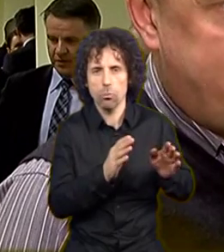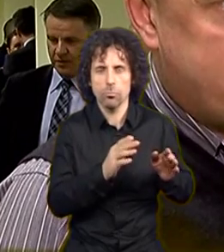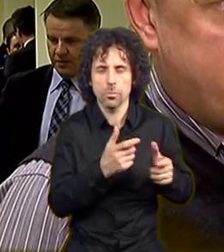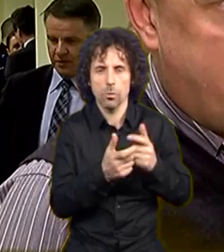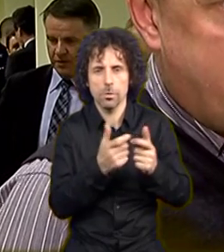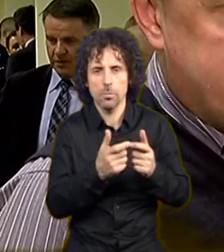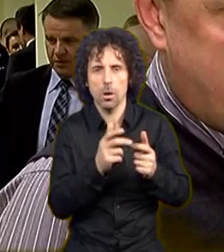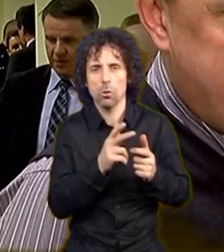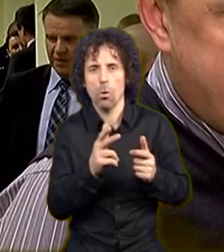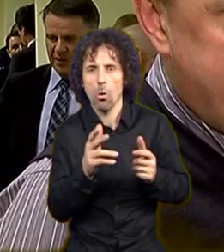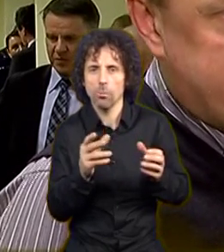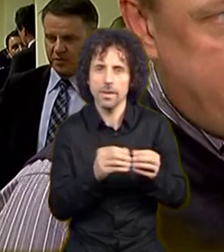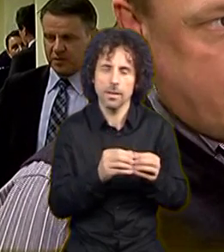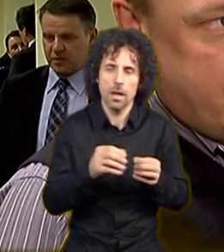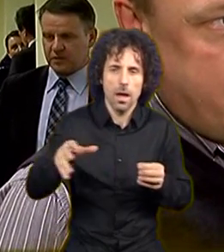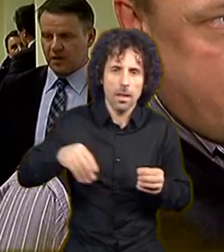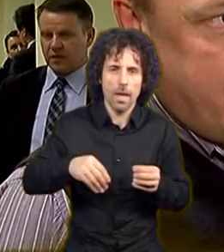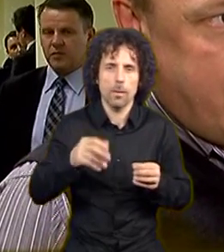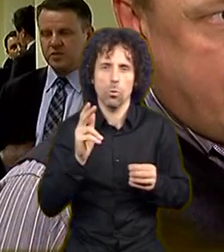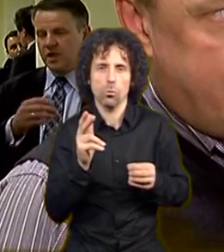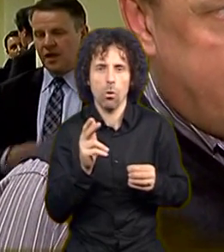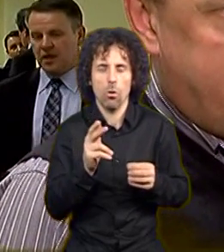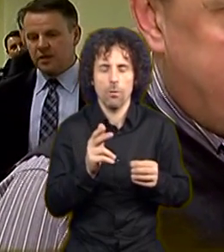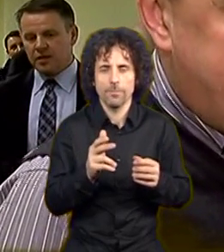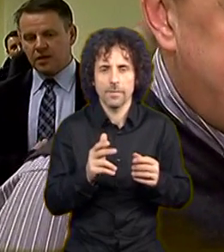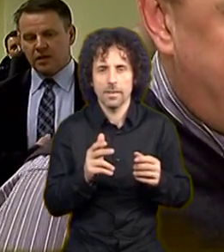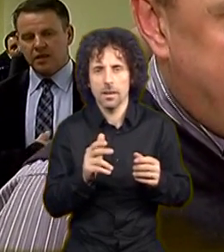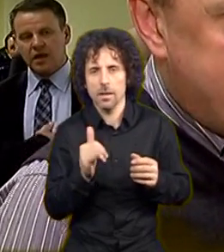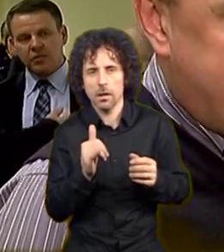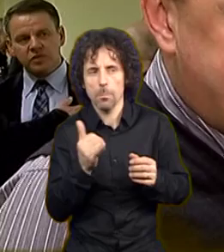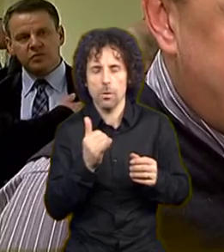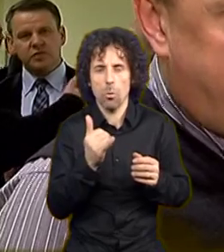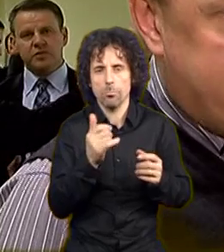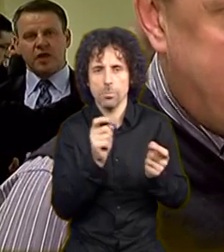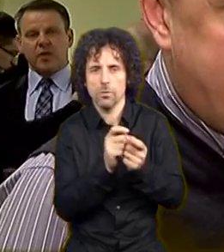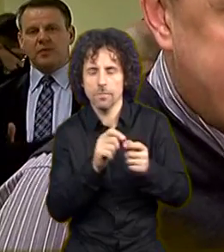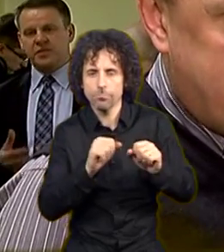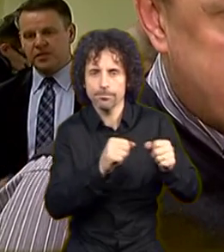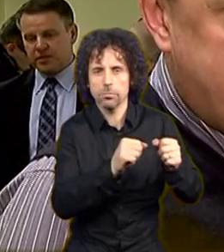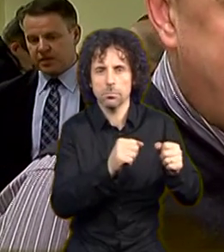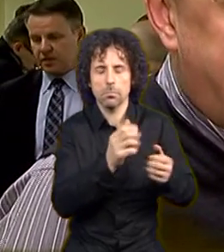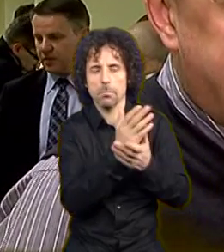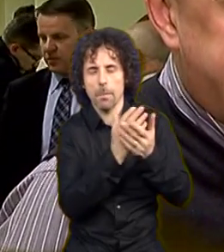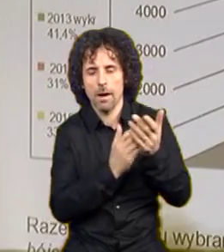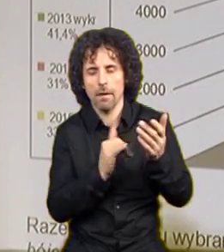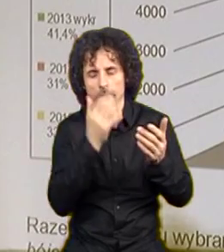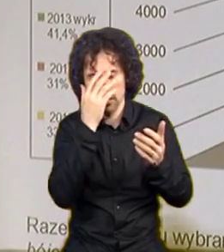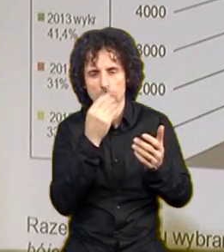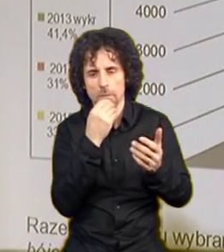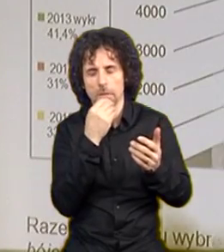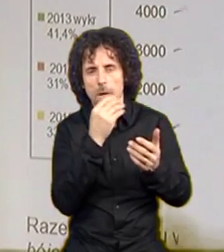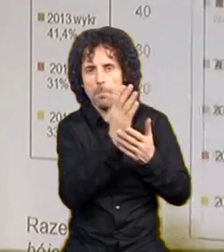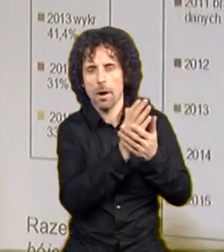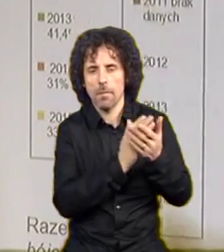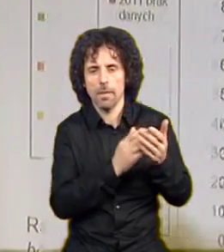w jaki sposób to zrobimy, z kim to zrobimy i jakie będzie powiązanie i przełożenie na mapę. Jak